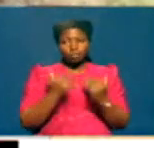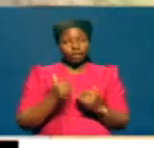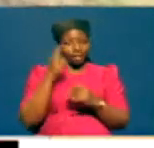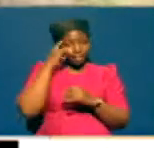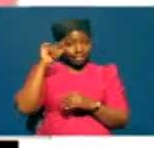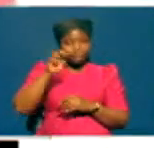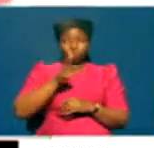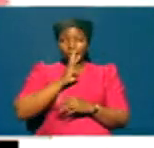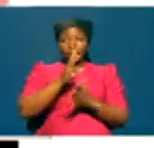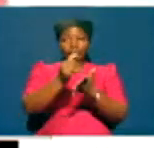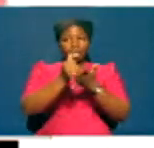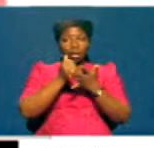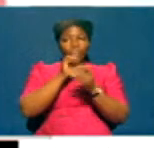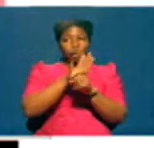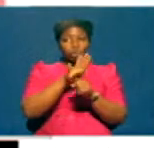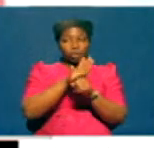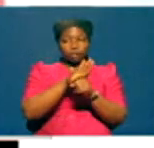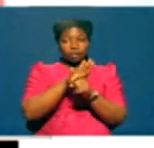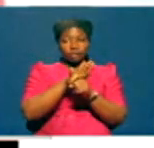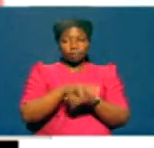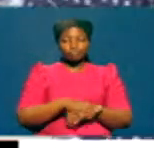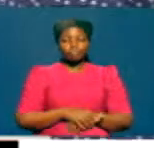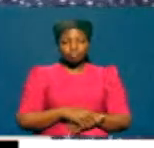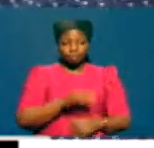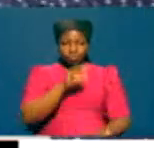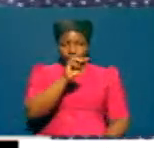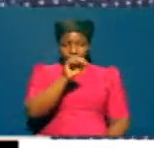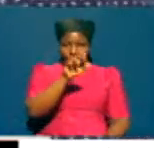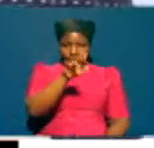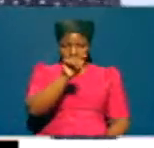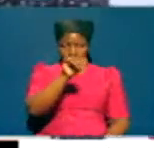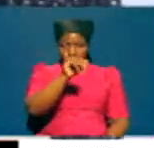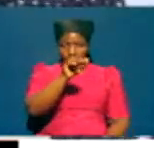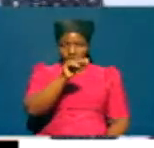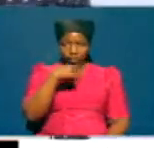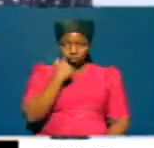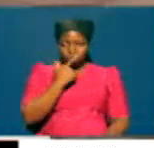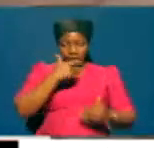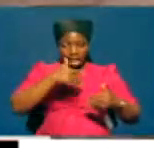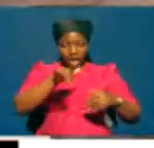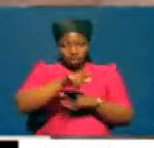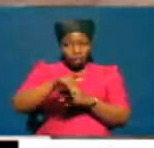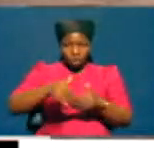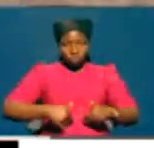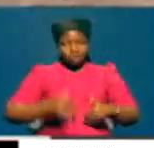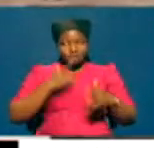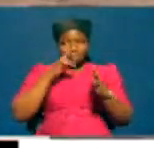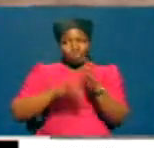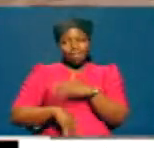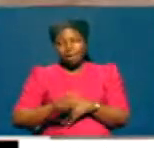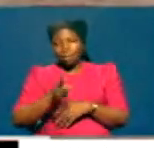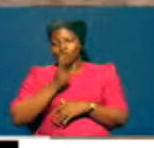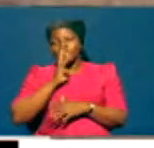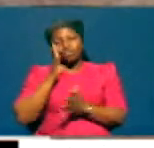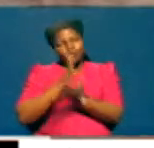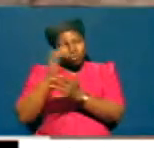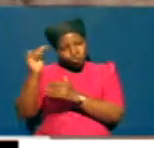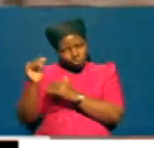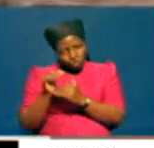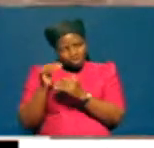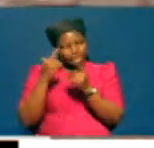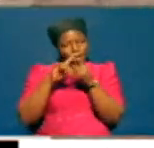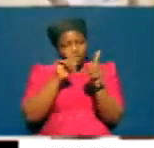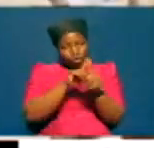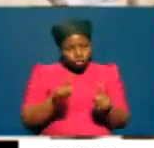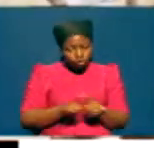zai kwa hapa tu. Martin Leroy, a local youth, notes that apart from bringing water close to them, the project will also go a long way in reducing